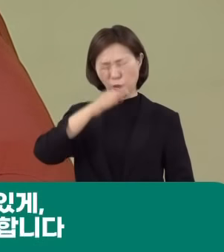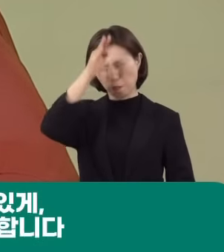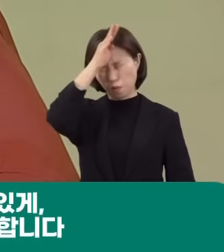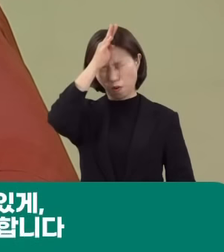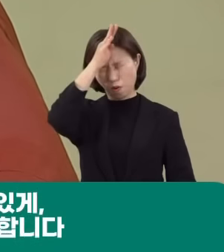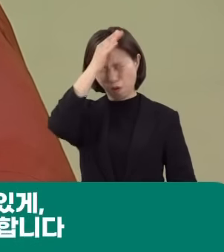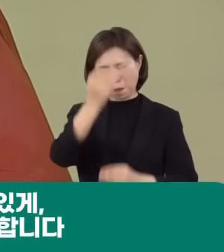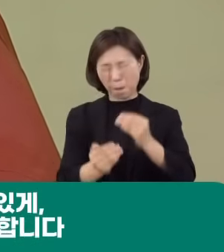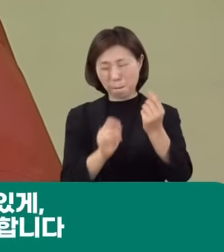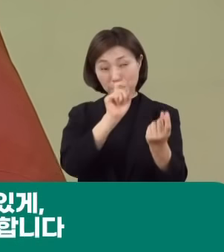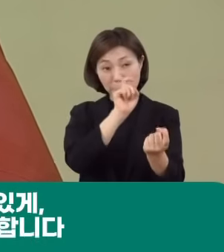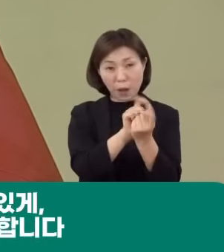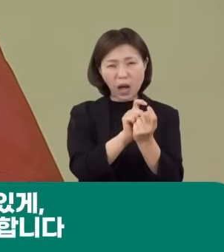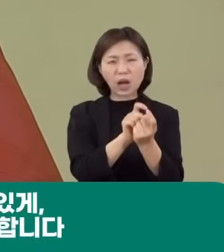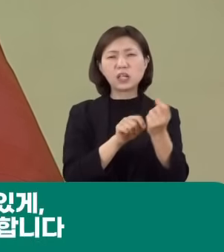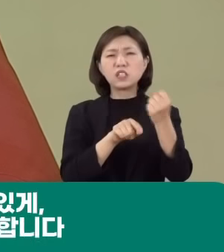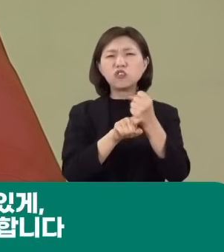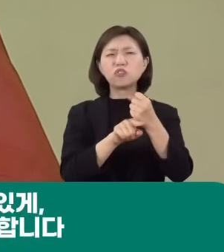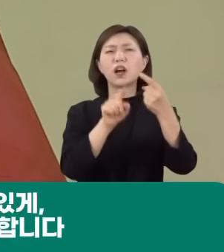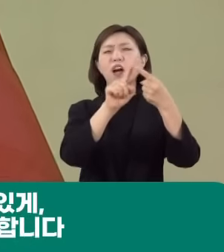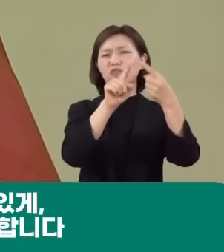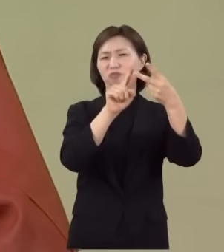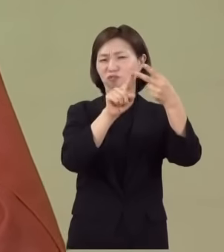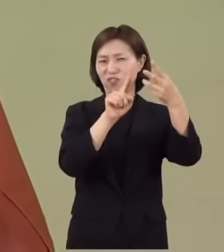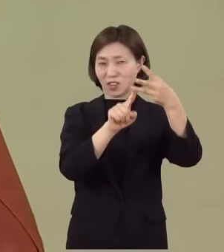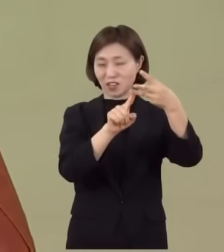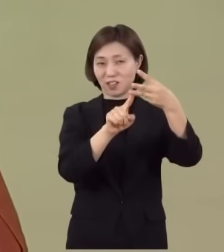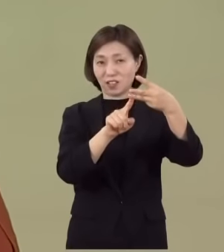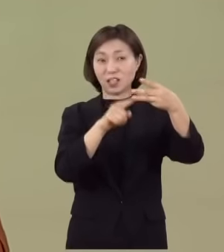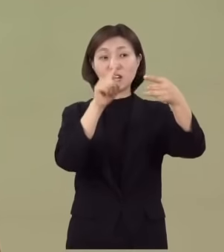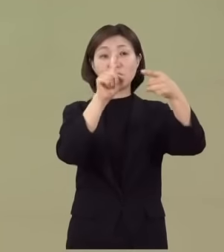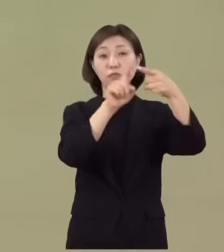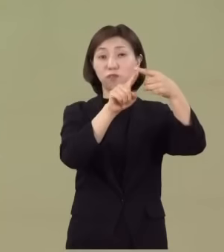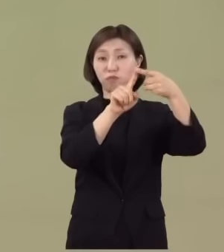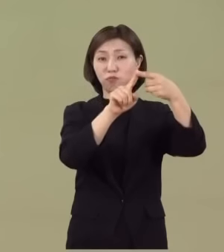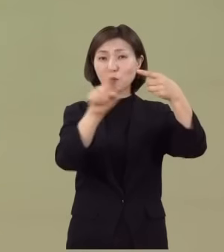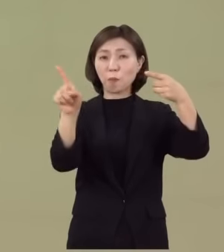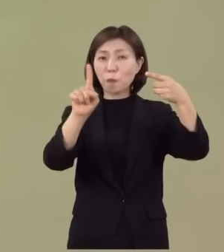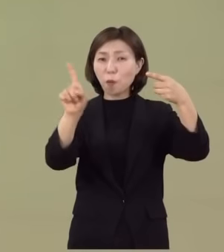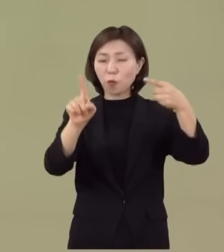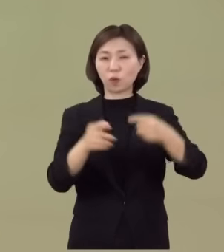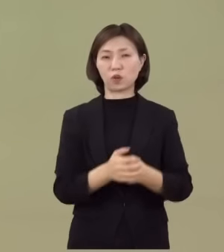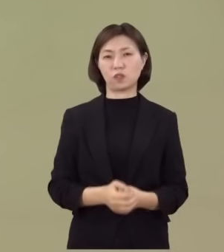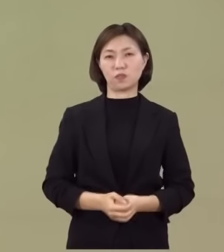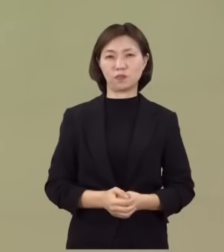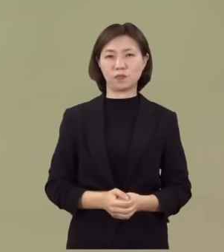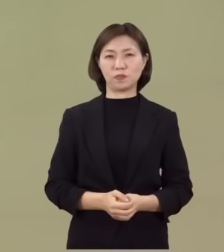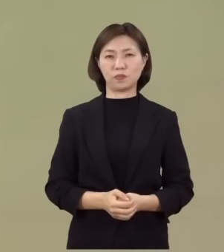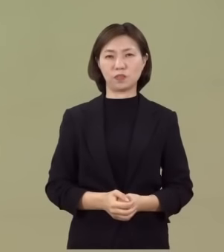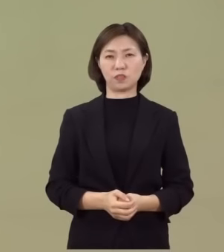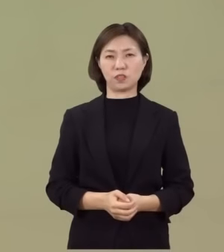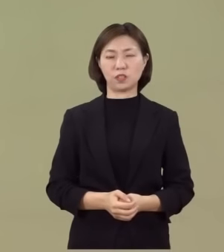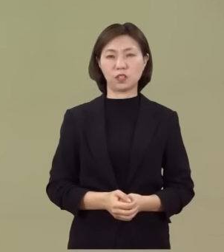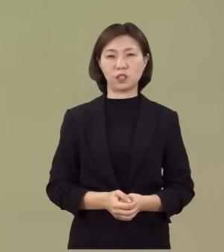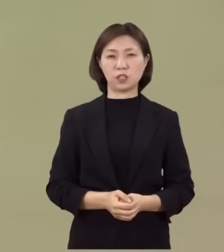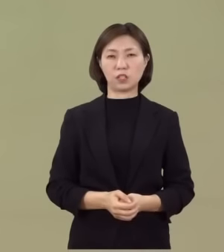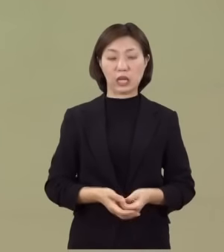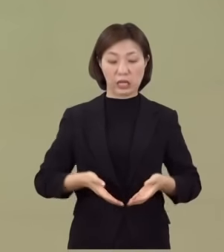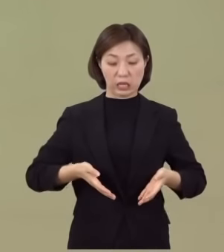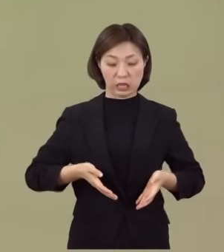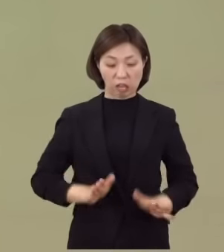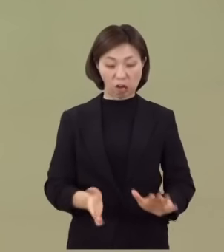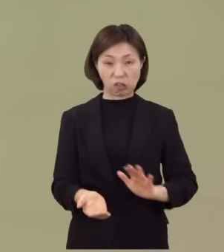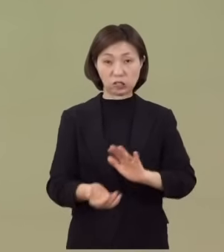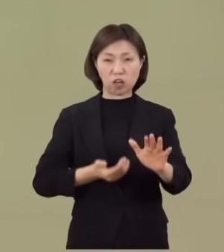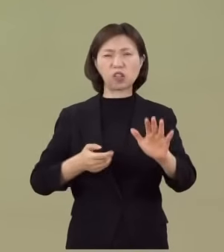합니다 그 세 가지 원인이 무엇이냐 첫째는 숙세의 업으로